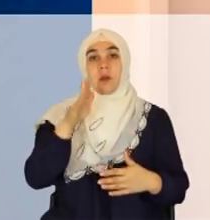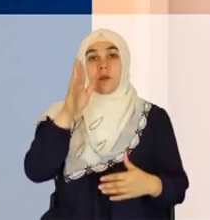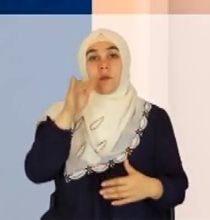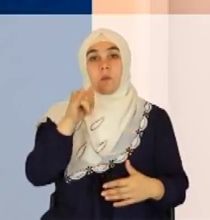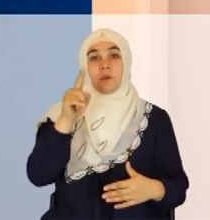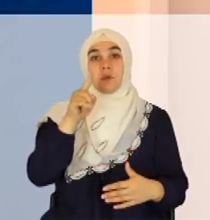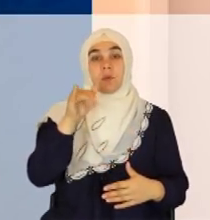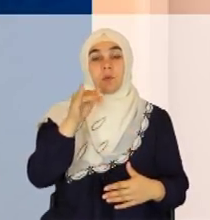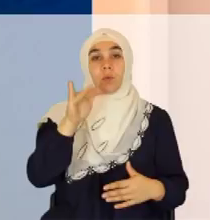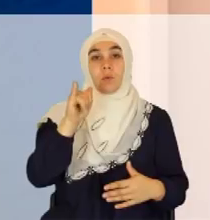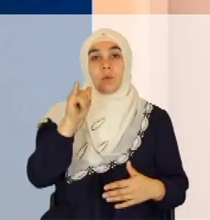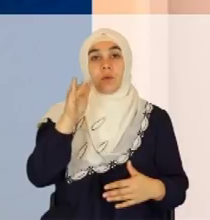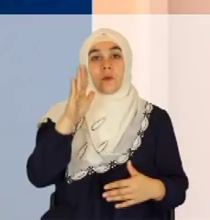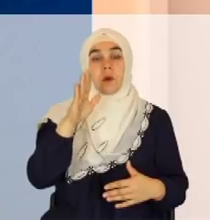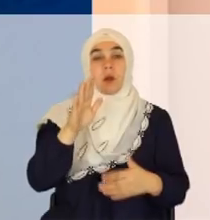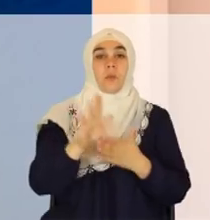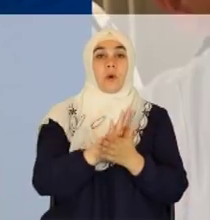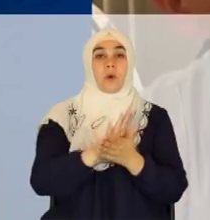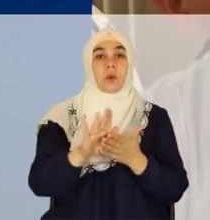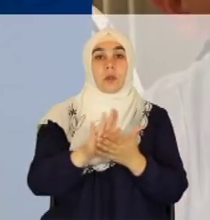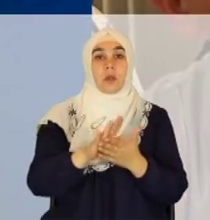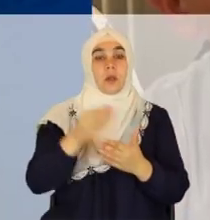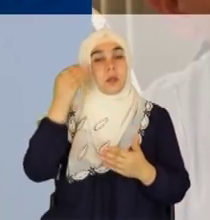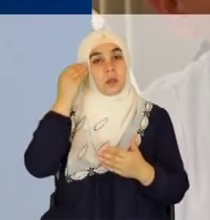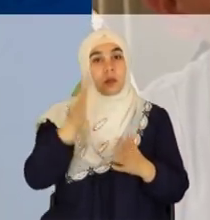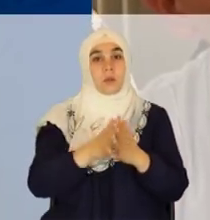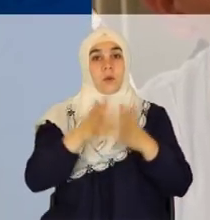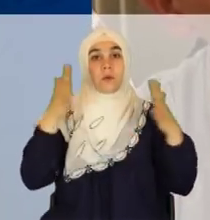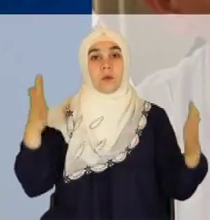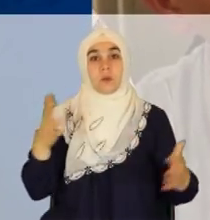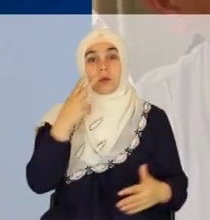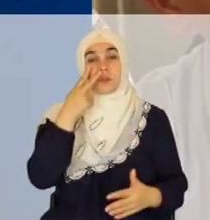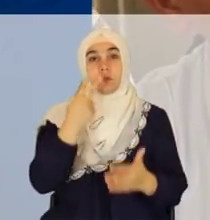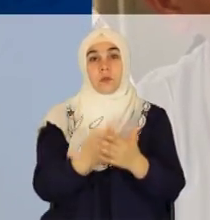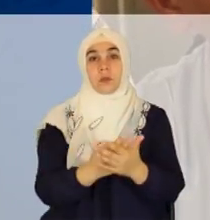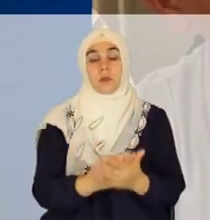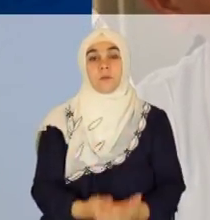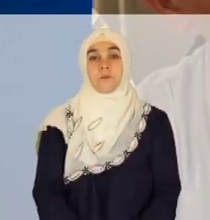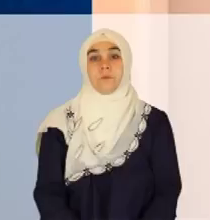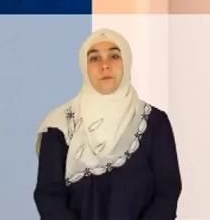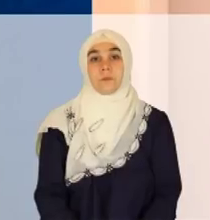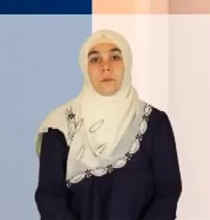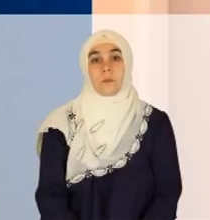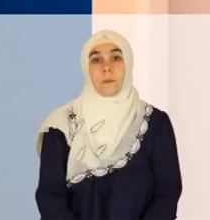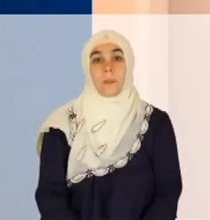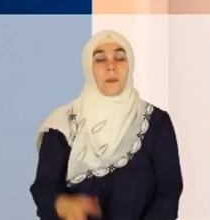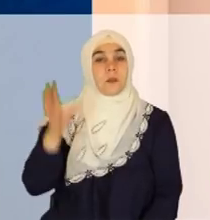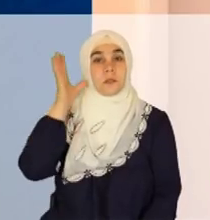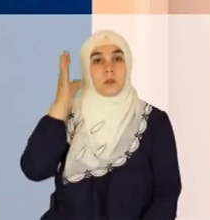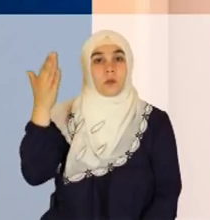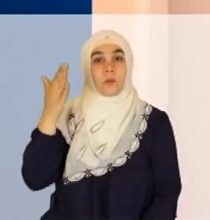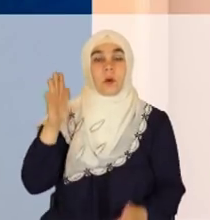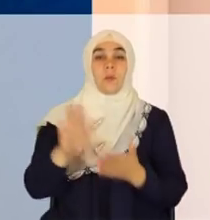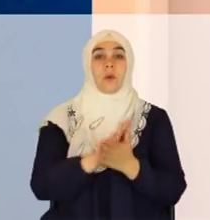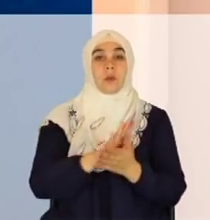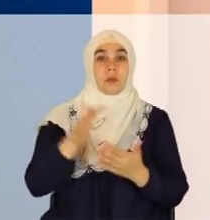deyiler. Paklik. Yani keyin manadaki paklik gözde tutuyorlar. İslam